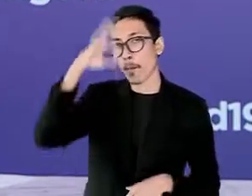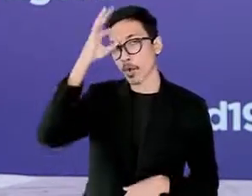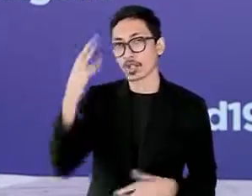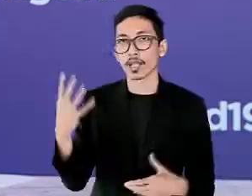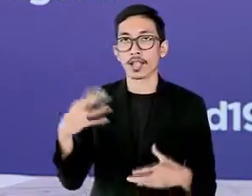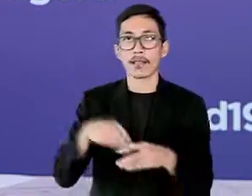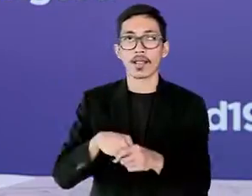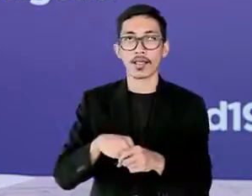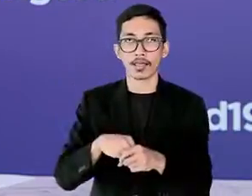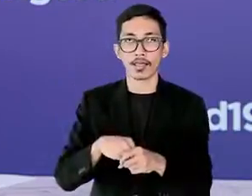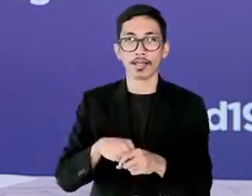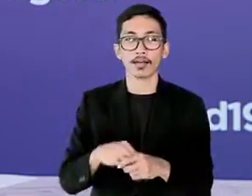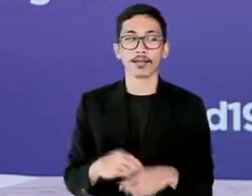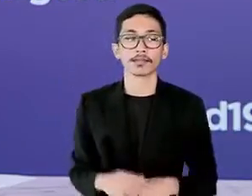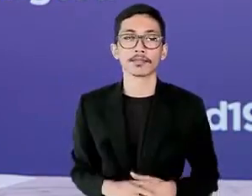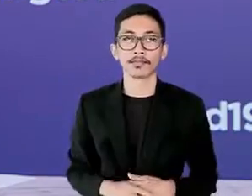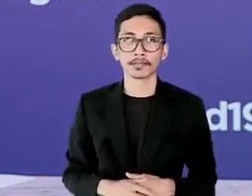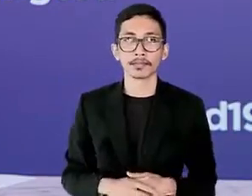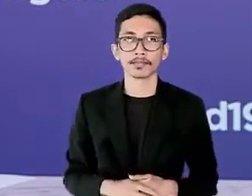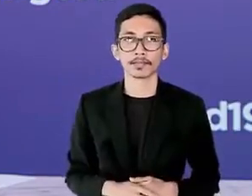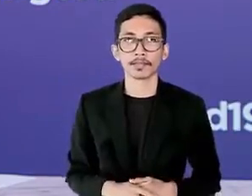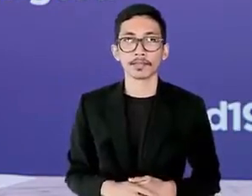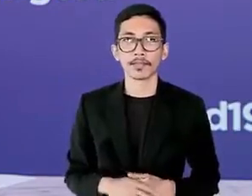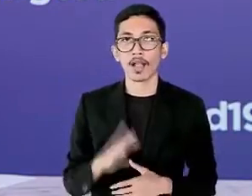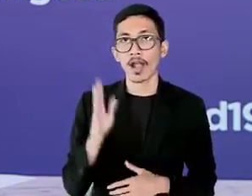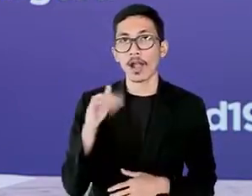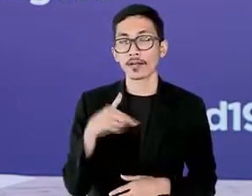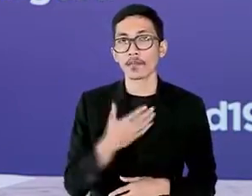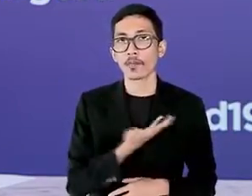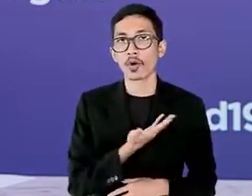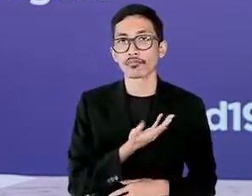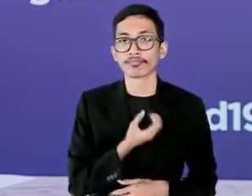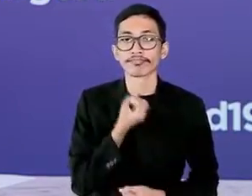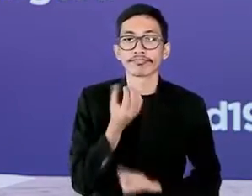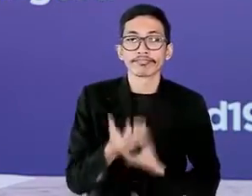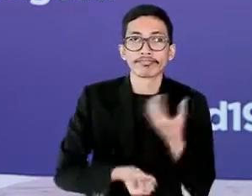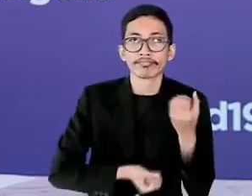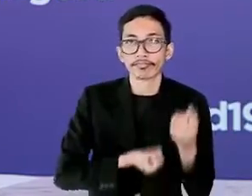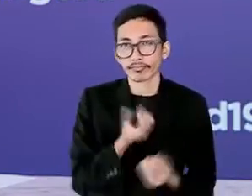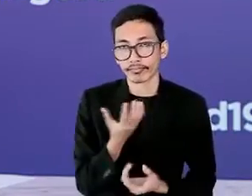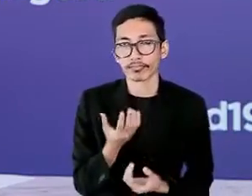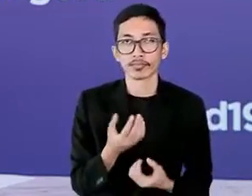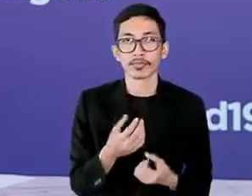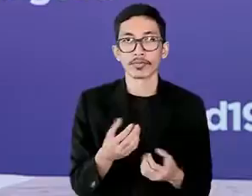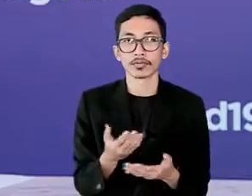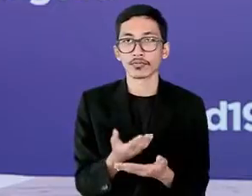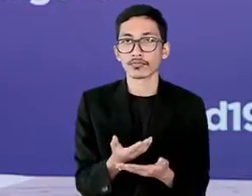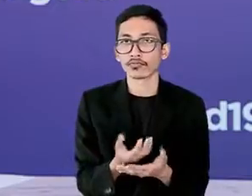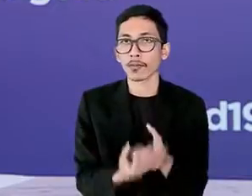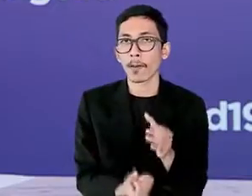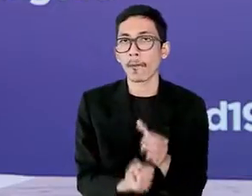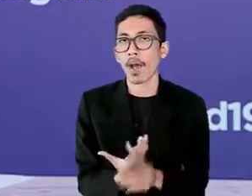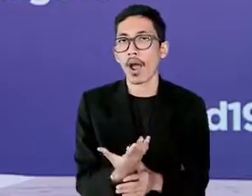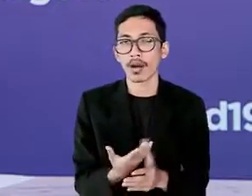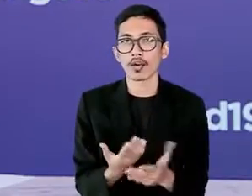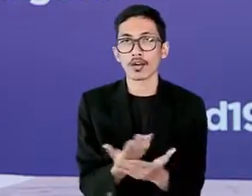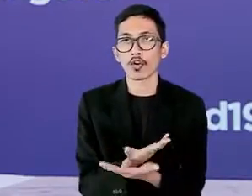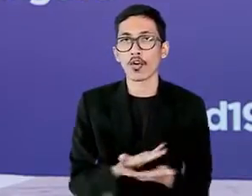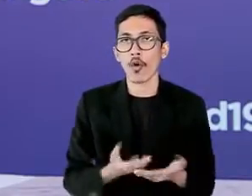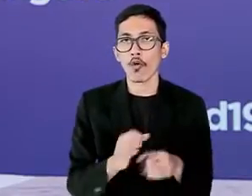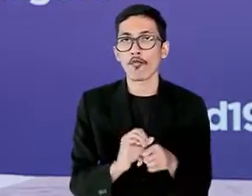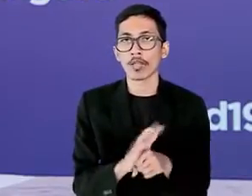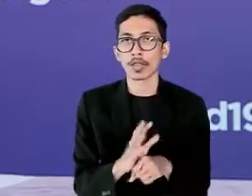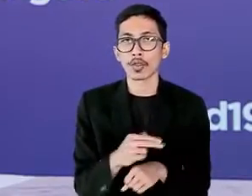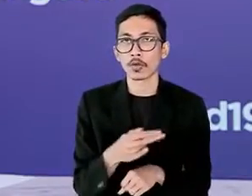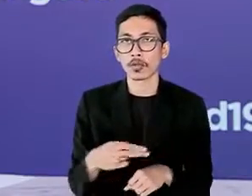Pada hari ini saya akan menyampaikan perkembangan coffee 19 di Indonesia seperti yang kita ketahui